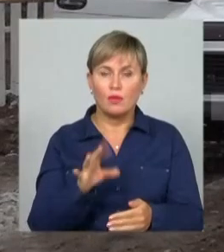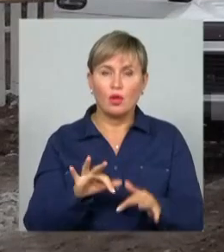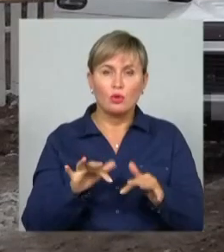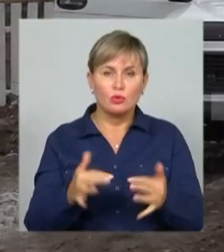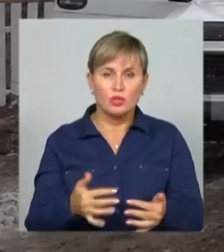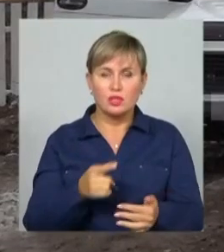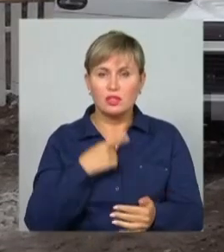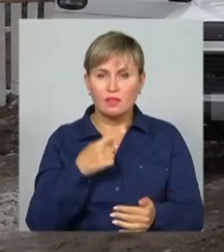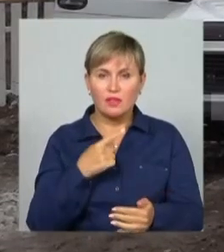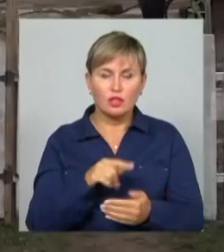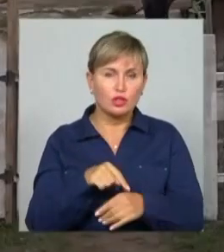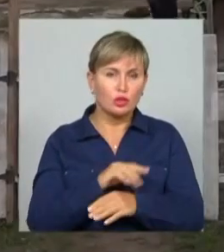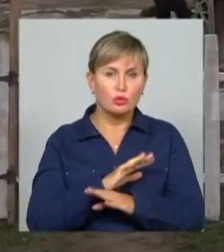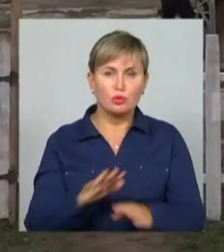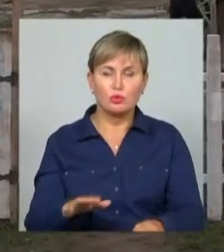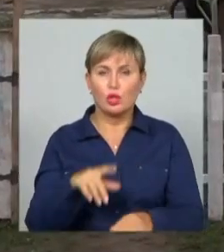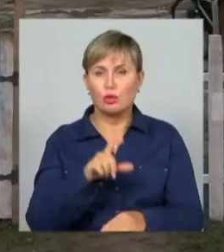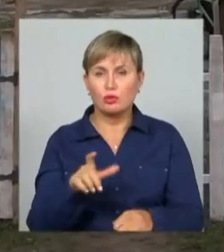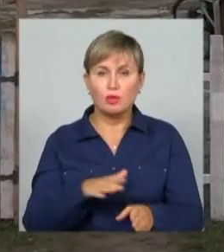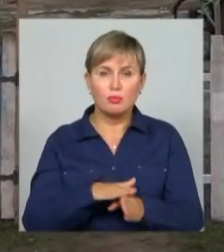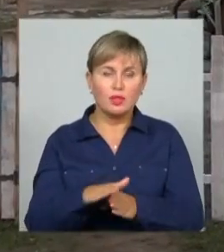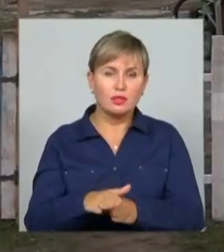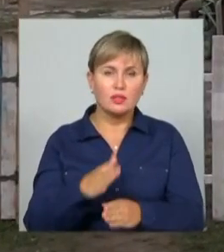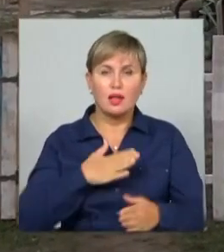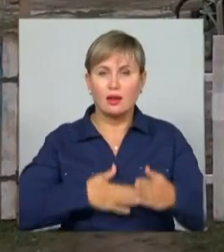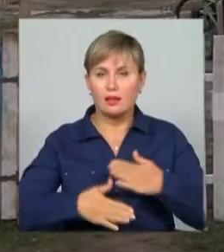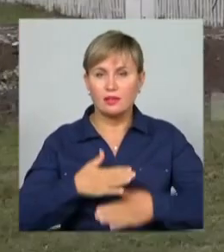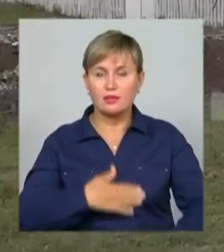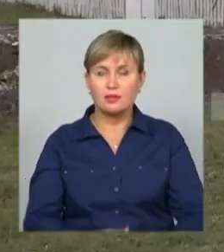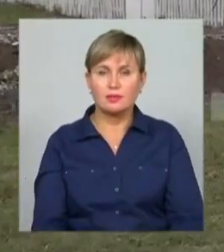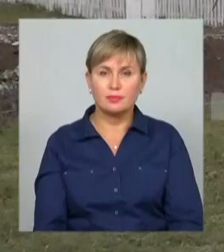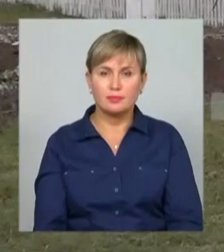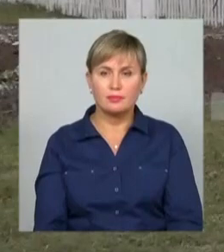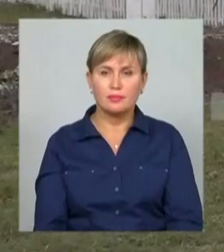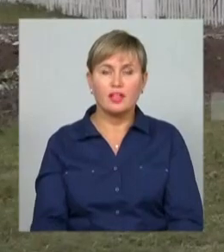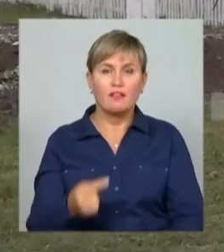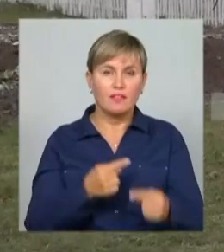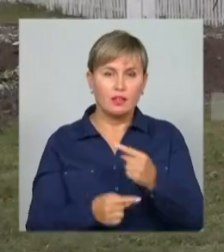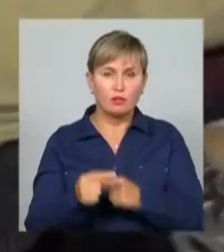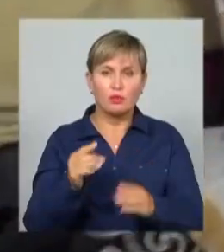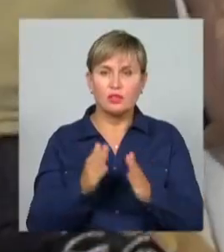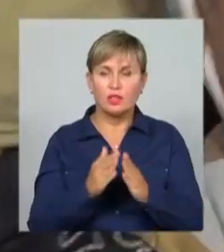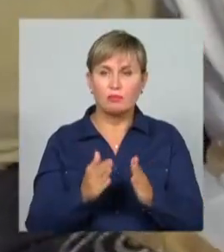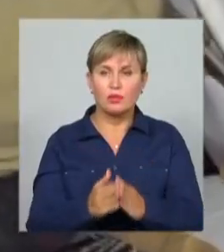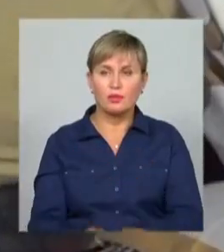усталости, говорят кандасы, не чувствуют. Людей переполняет ни с чем не сравнимая радость. Они вернулись домой.